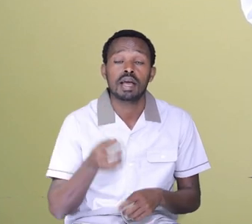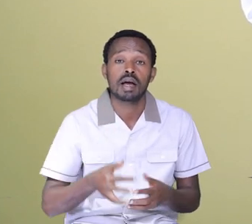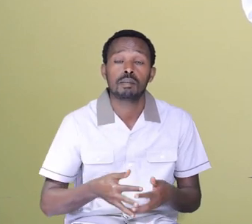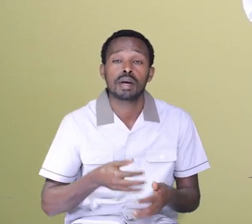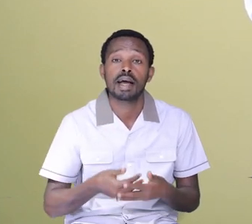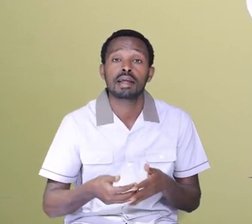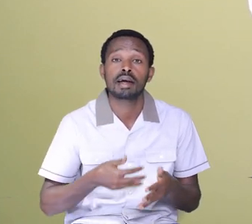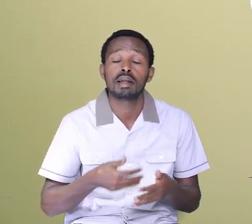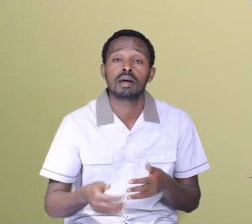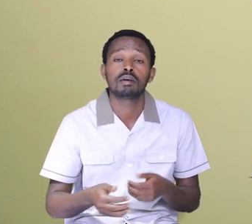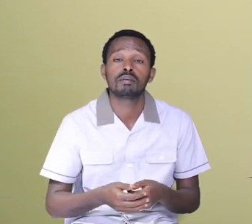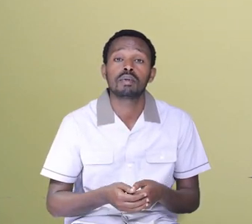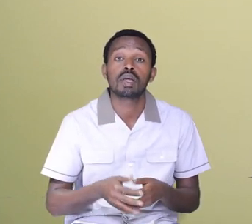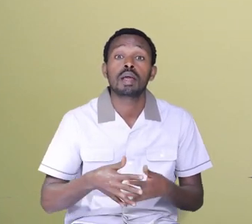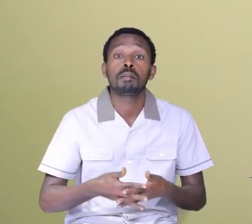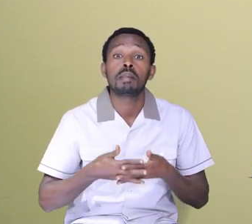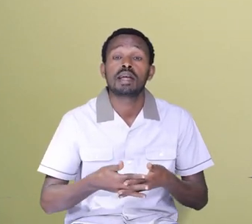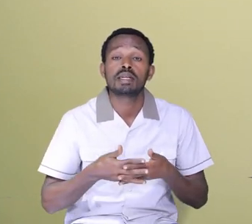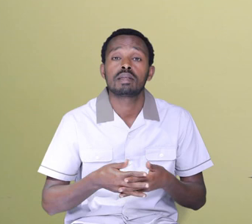makaanikaalaa maashinichaati.